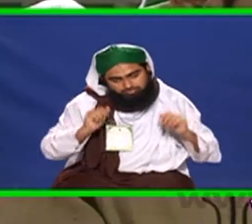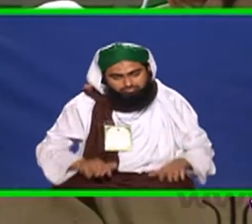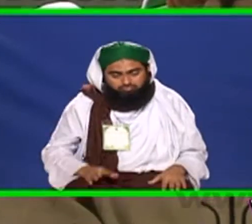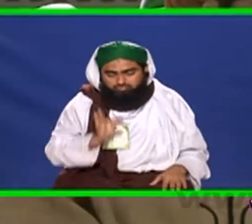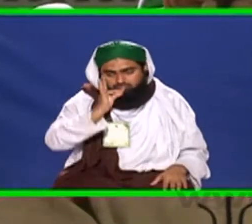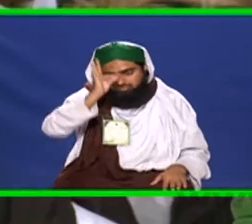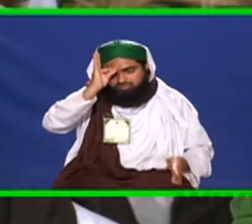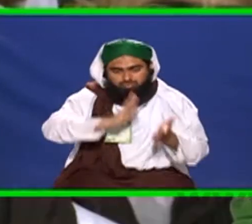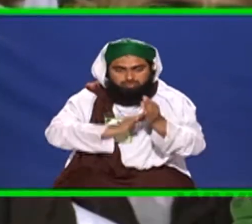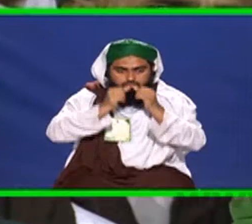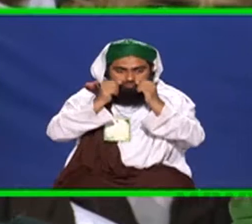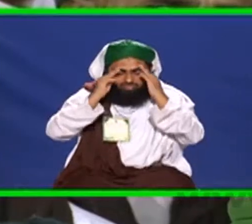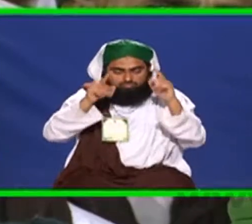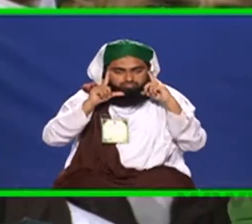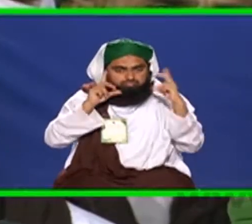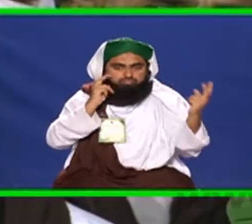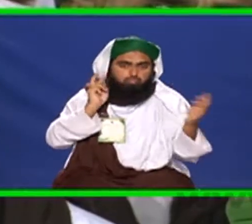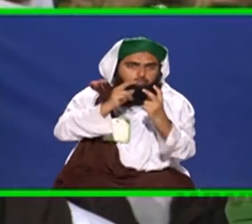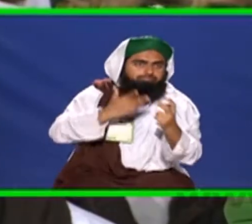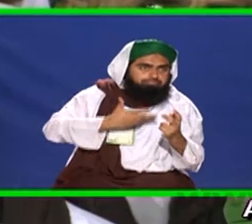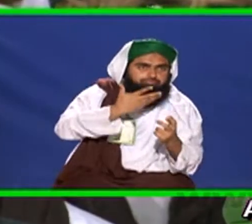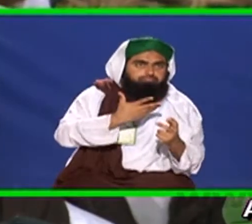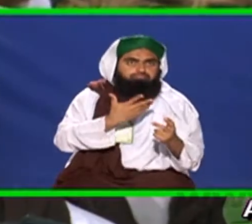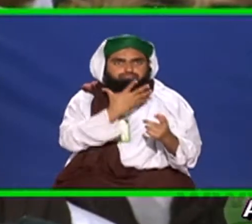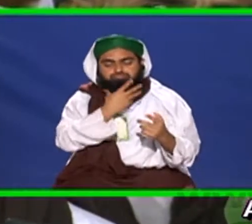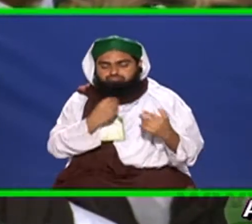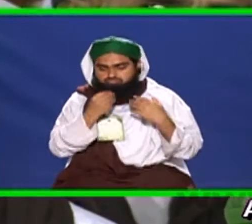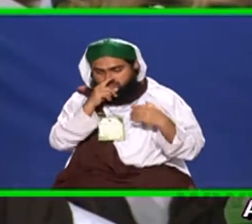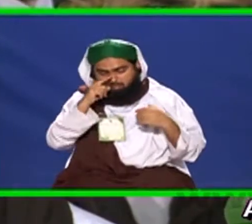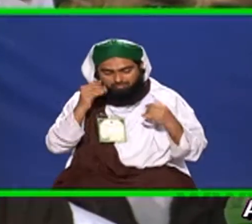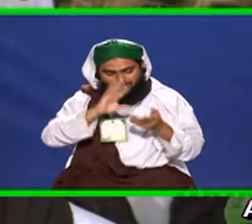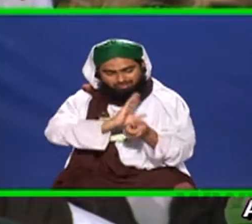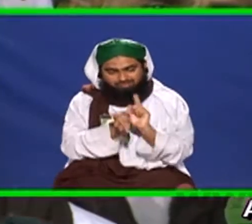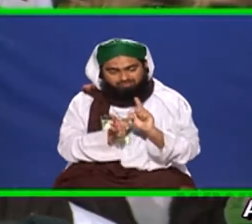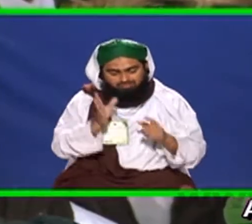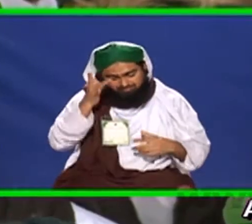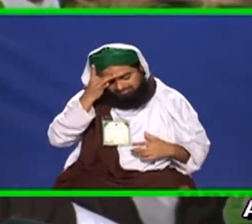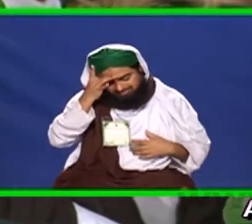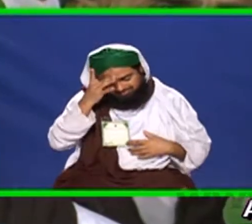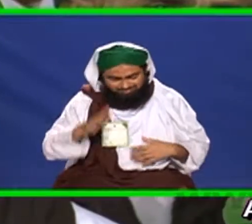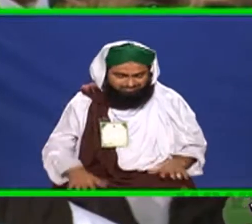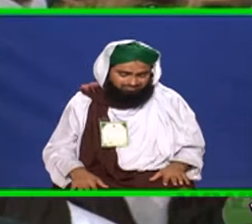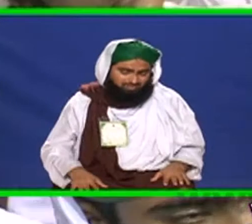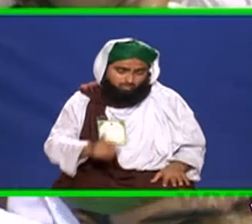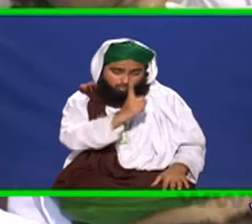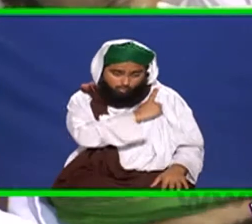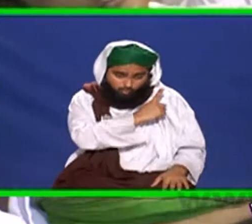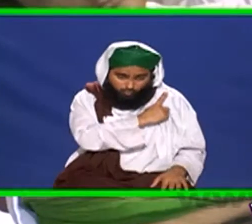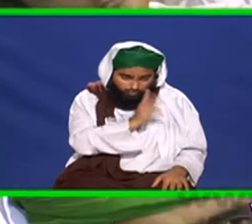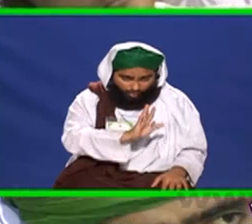دکھائیں گے. تو ہم کو مطلب ہم لوگ الٹے کہ گناہ کرتے ہوئے حالانکہ شرم آنا چاہیے، لیکن